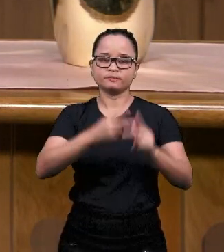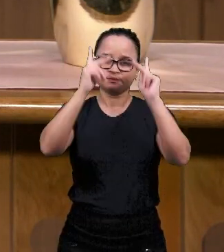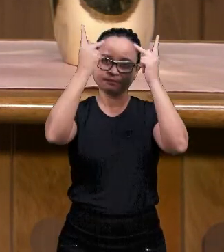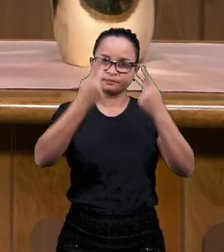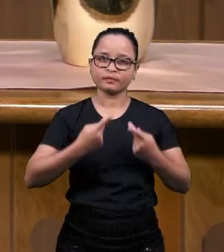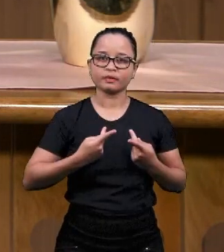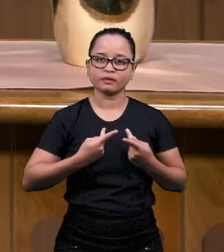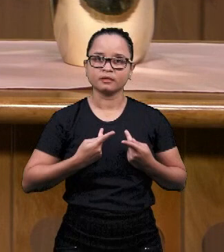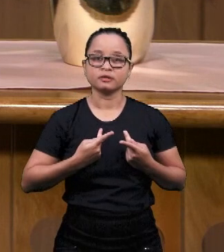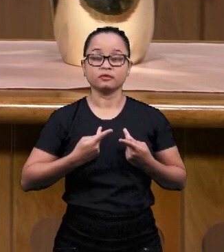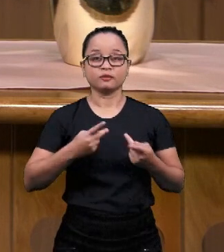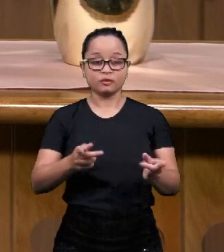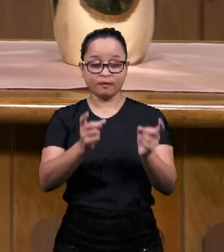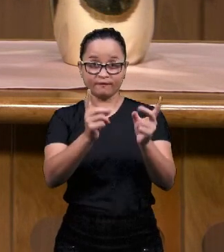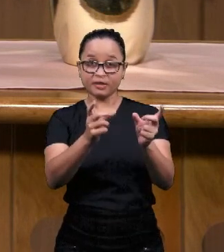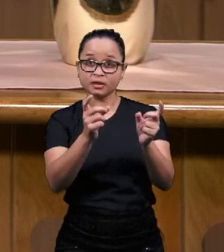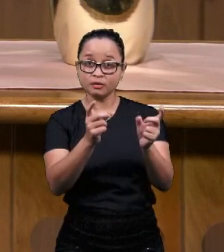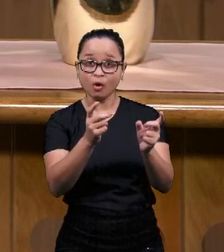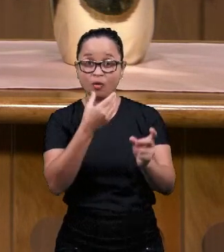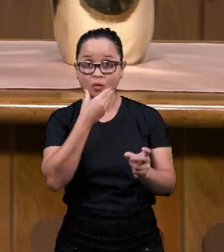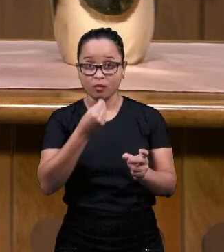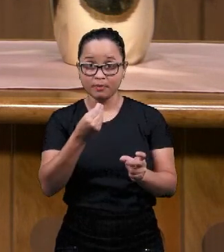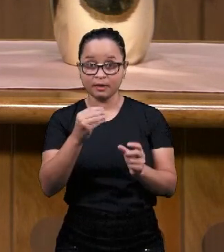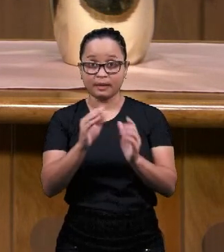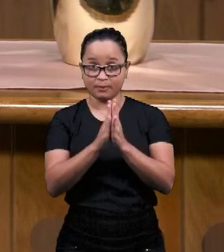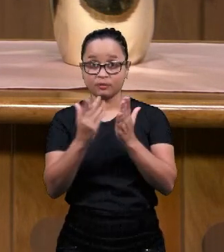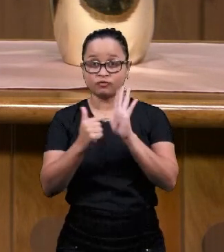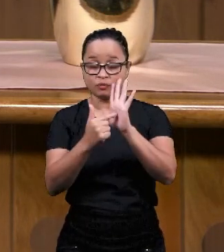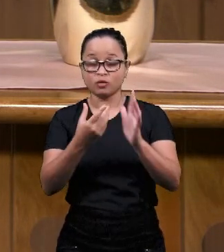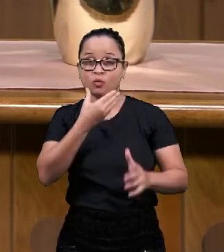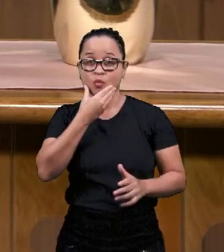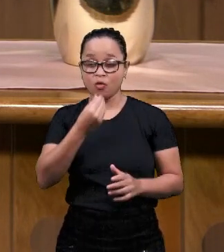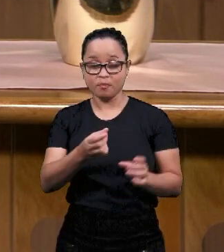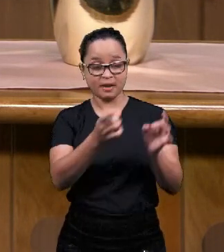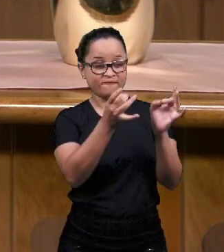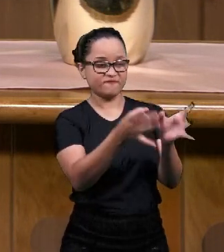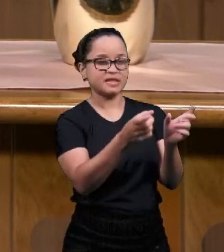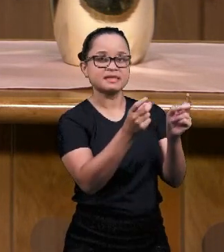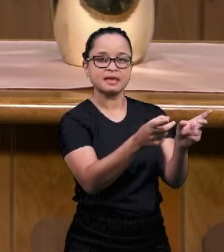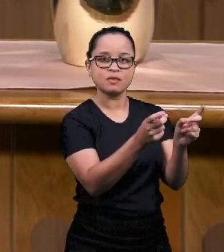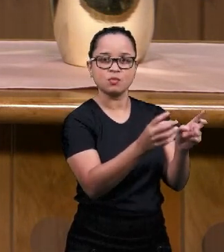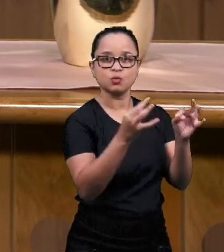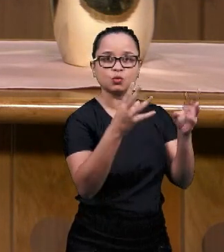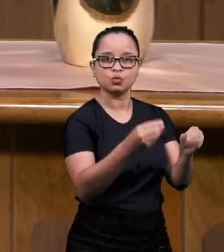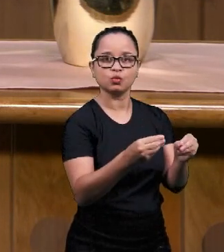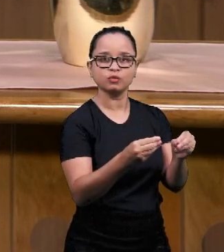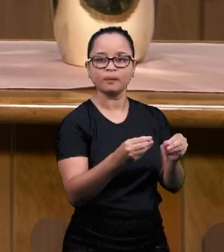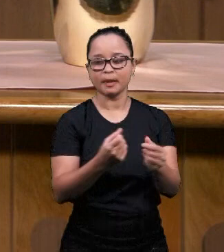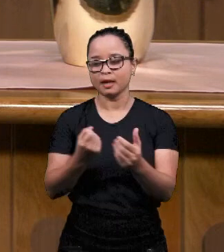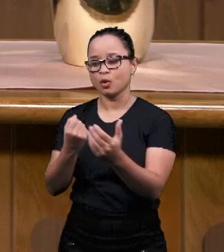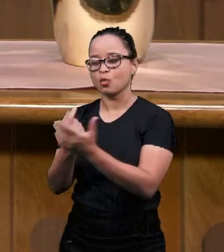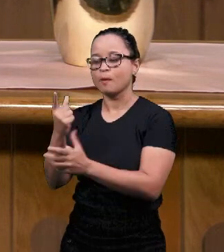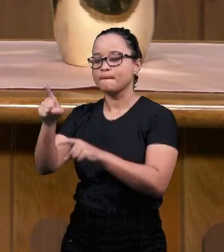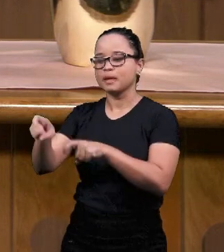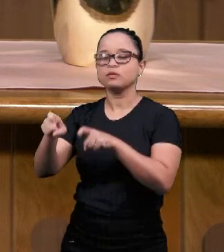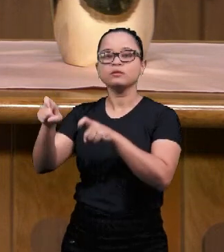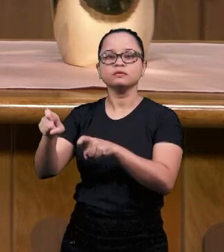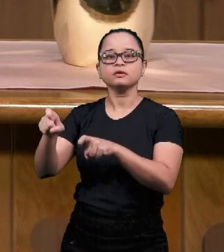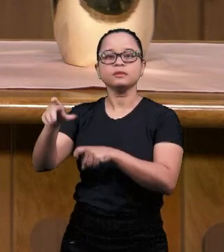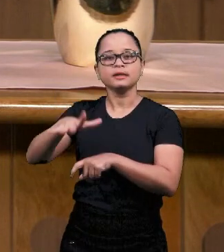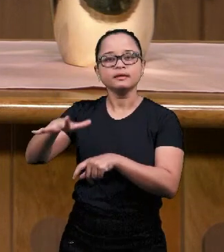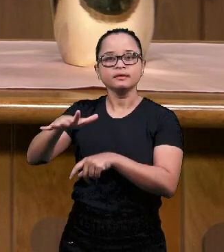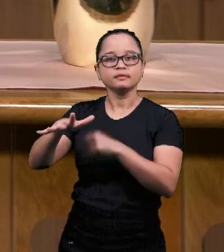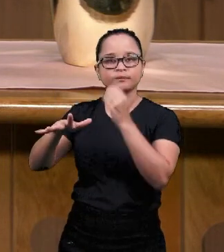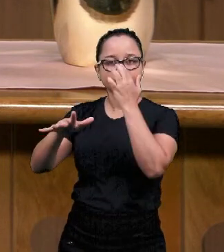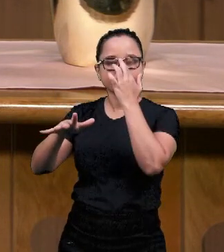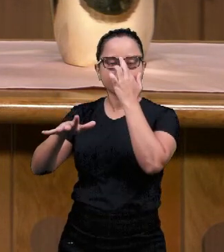совершает что-то в жизни человека. И человек пошел и продал все, что имел. Он избавился от всего, что имел, чтобы приобрести